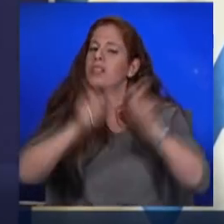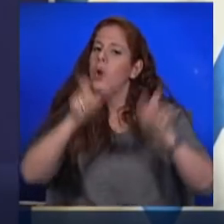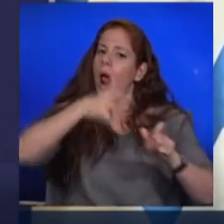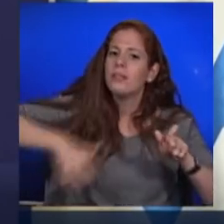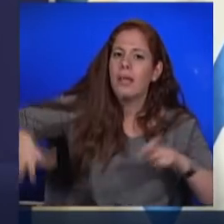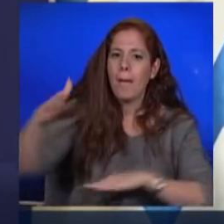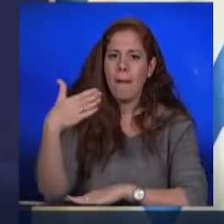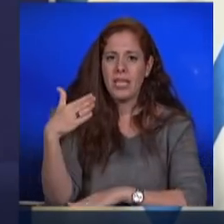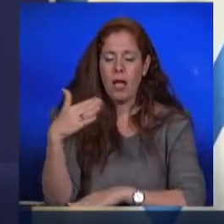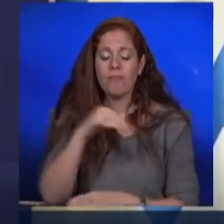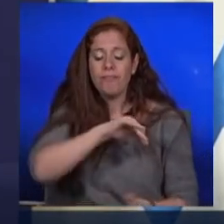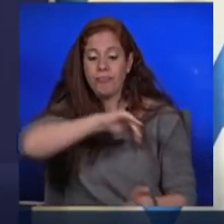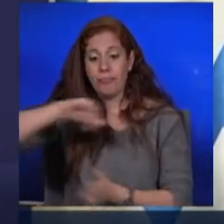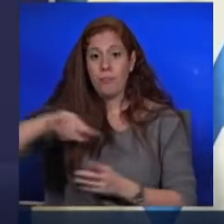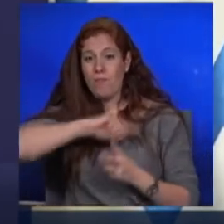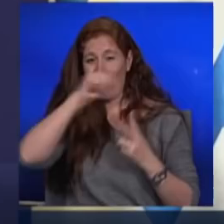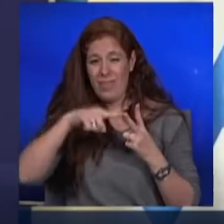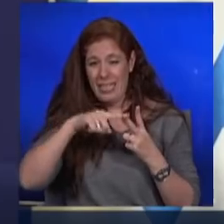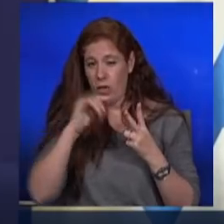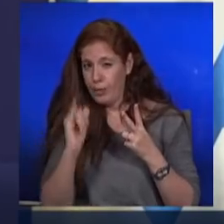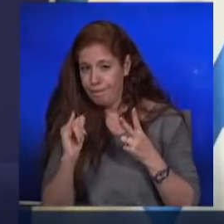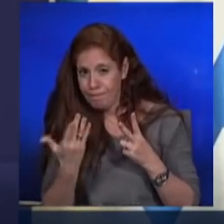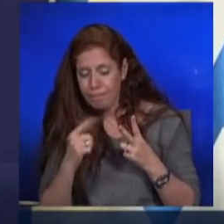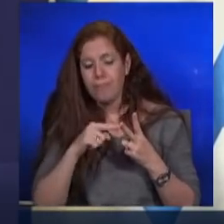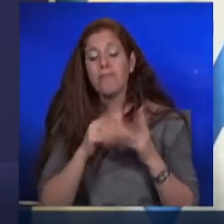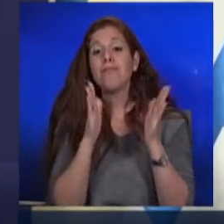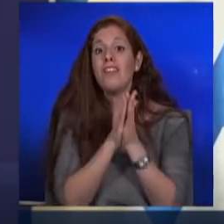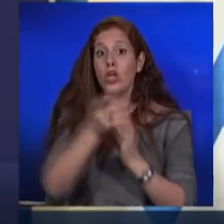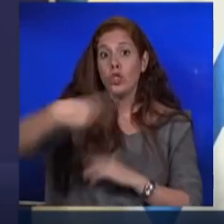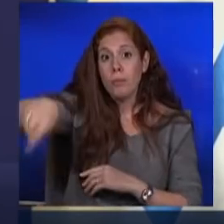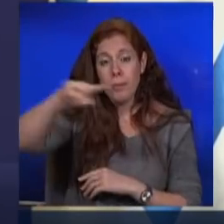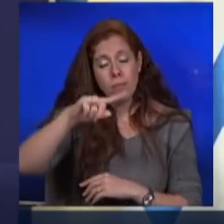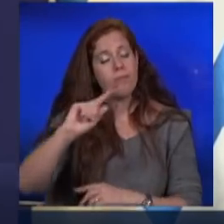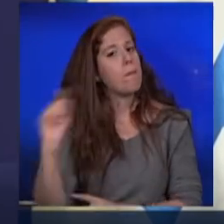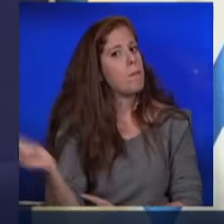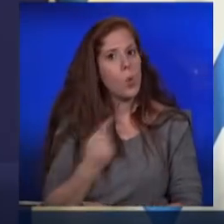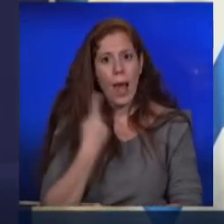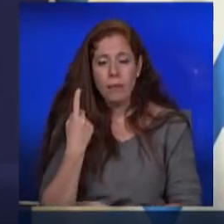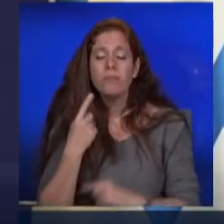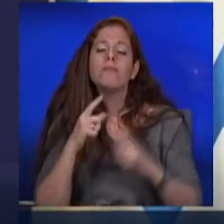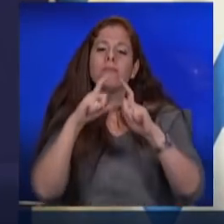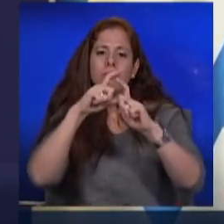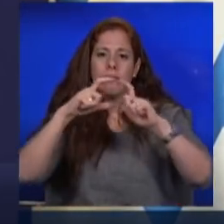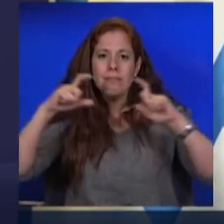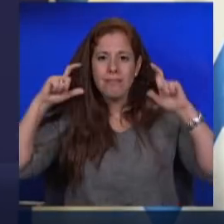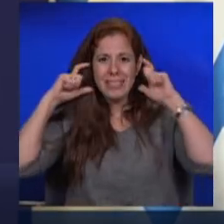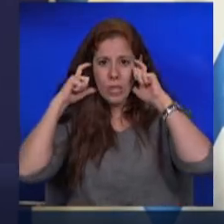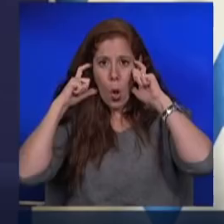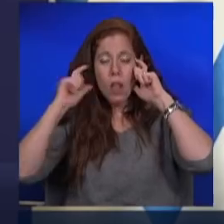השני, אנחנו מבקשים מכם, אזרחי ישראל, את כולכם, לחבוש מסכות במרחב